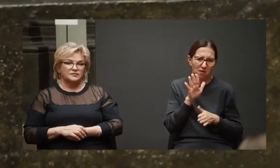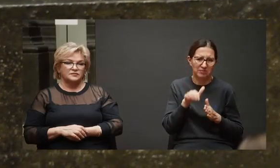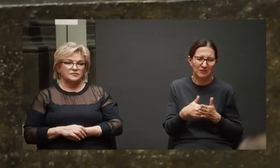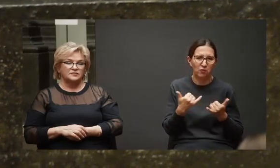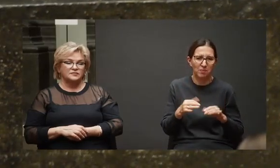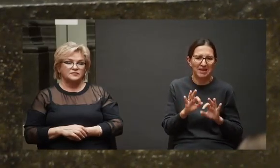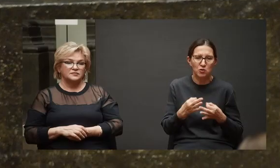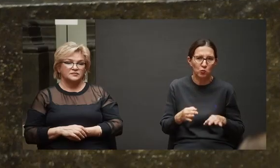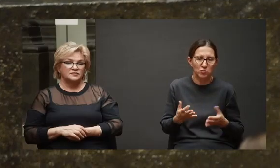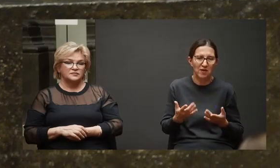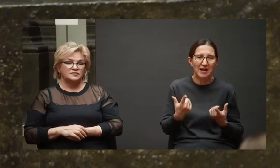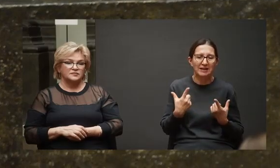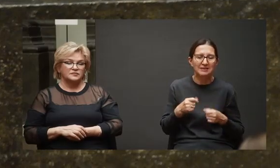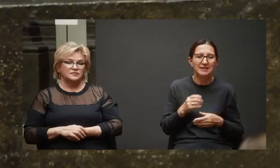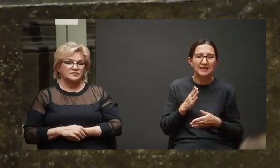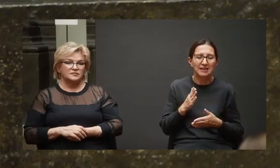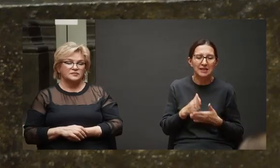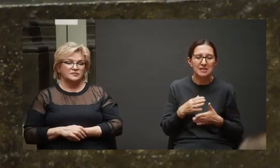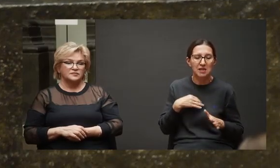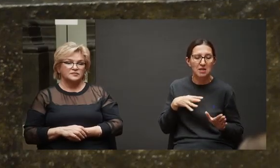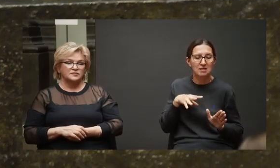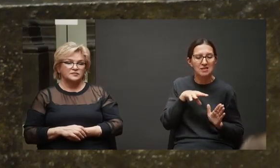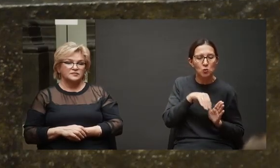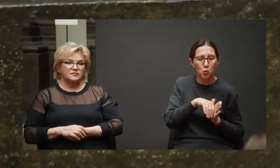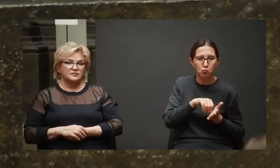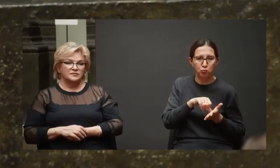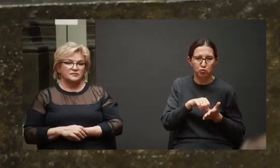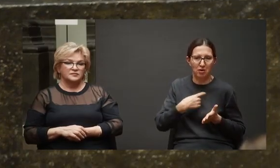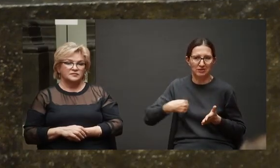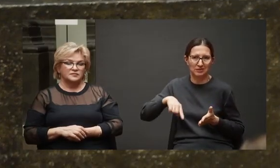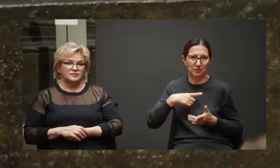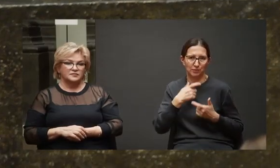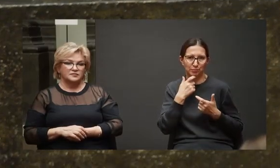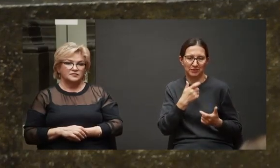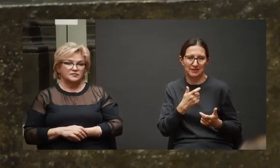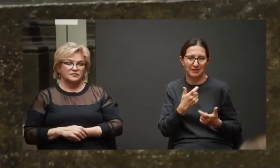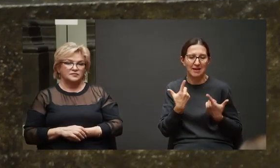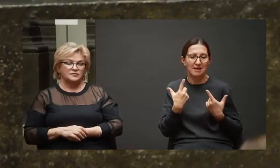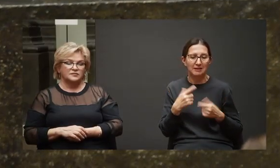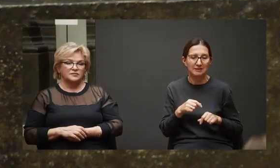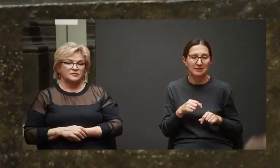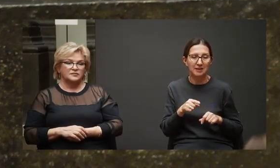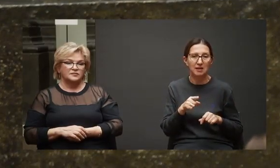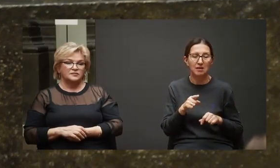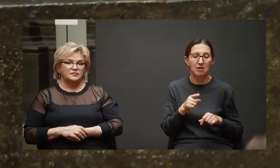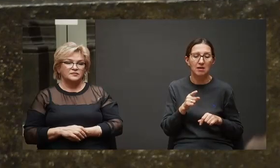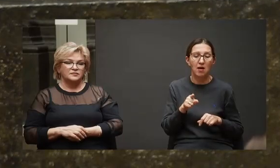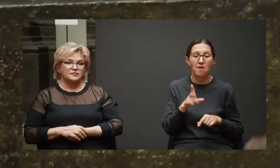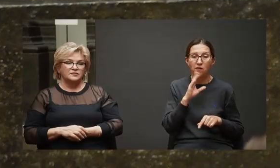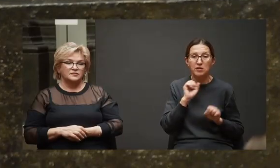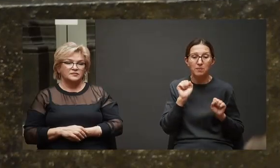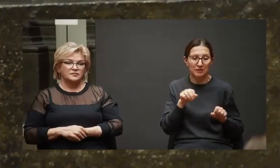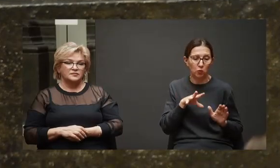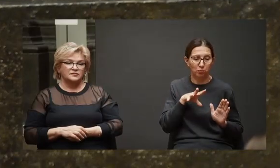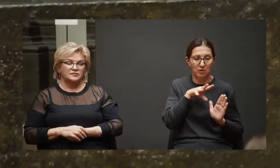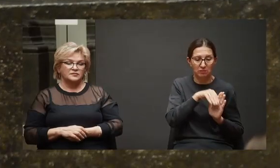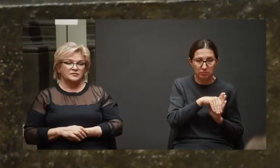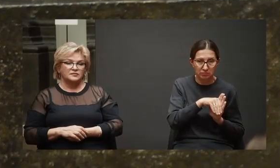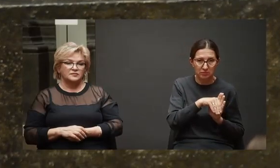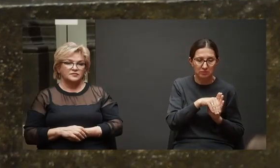там, где есть соучастие зрителя. Вот там, где вы способны соучаствовать